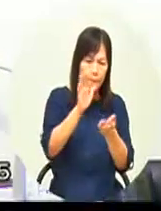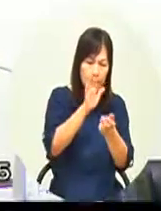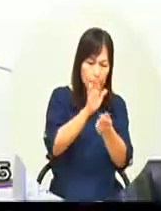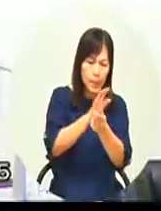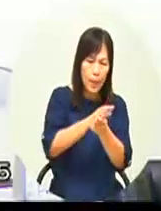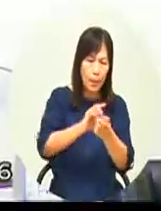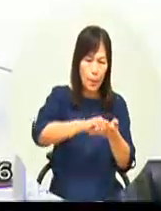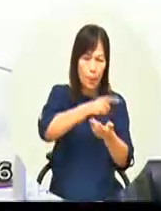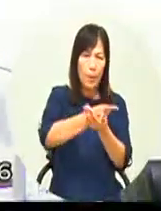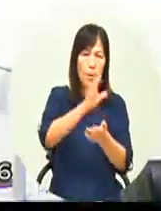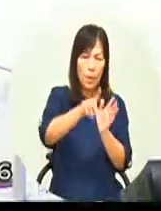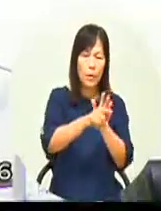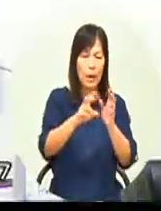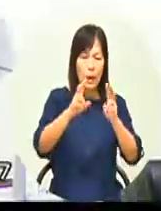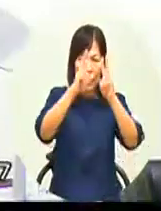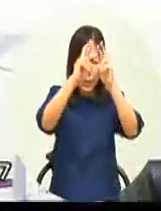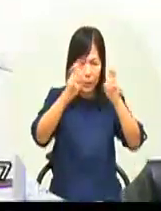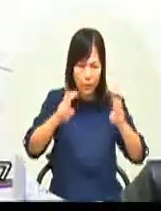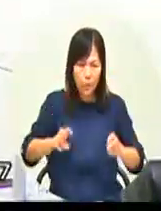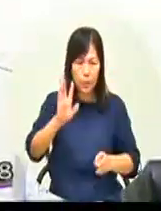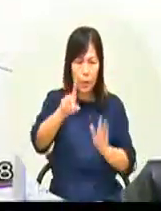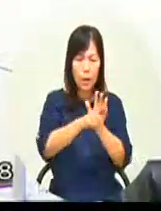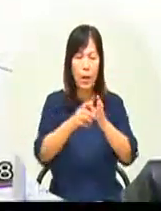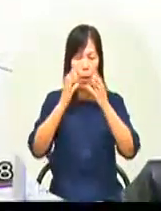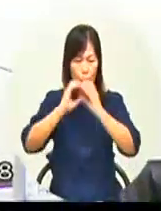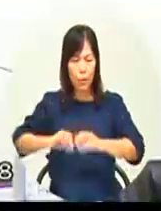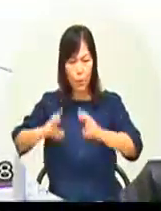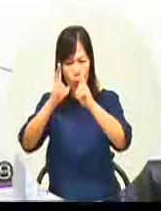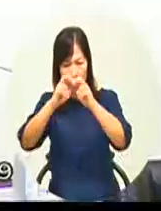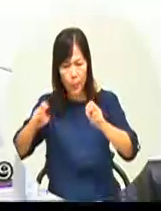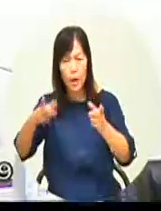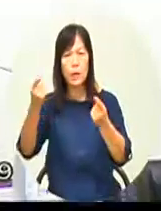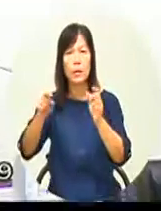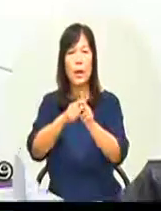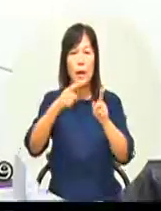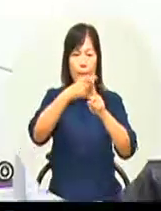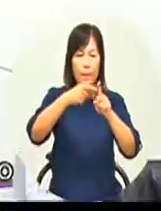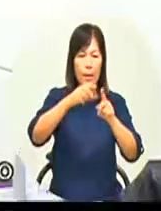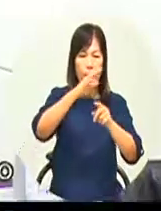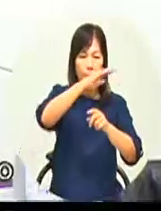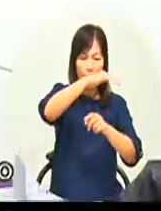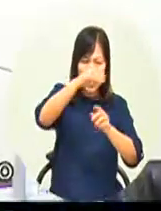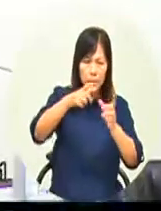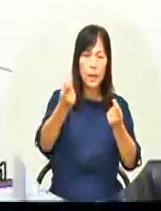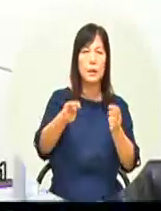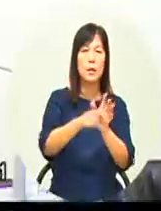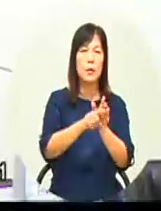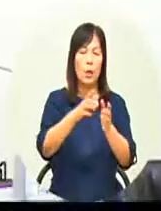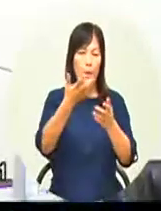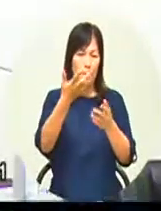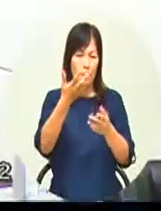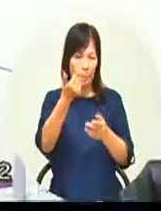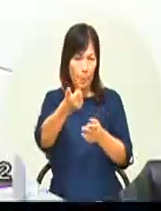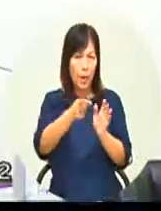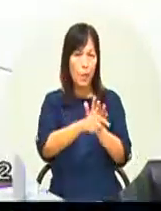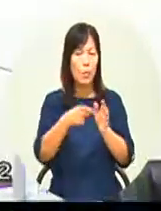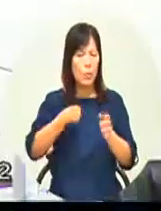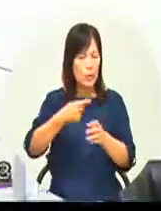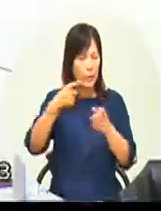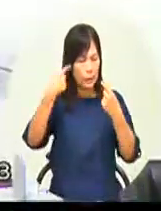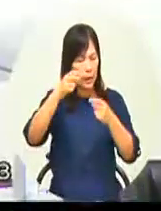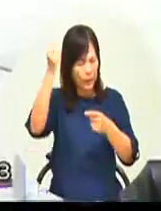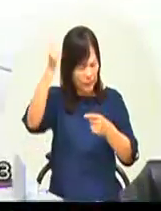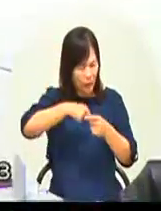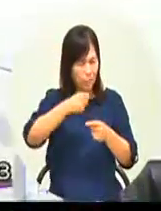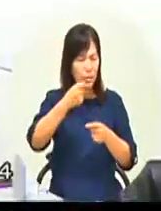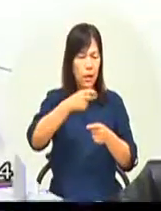莲池潭除了那个潭以外，还有孔庙，包括这个半屏山啊，半屏山真的是非常棒的一个景点。本席也是常常早上跟下午